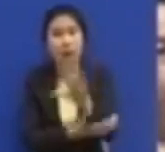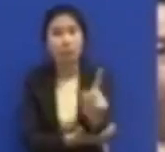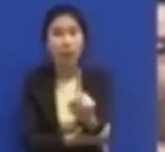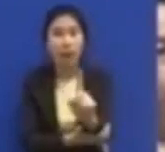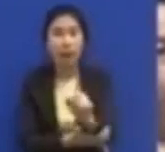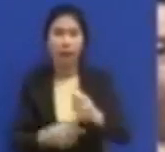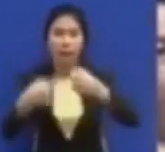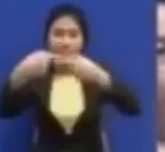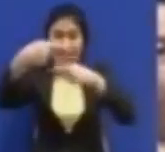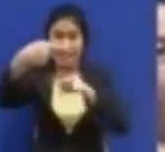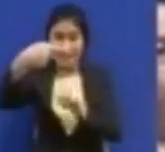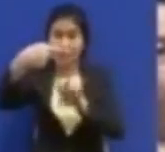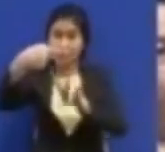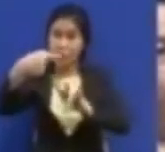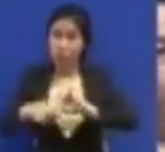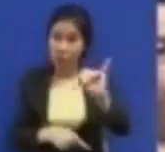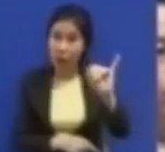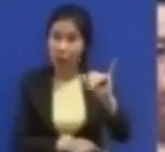47ใช่ไหมครับ